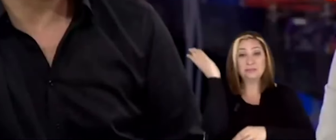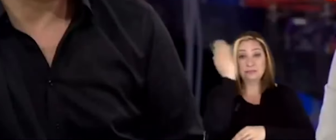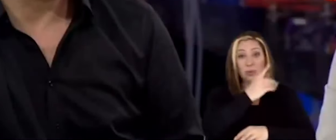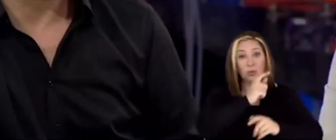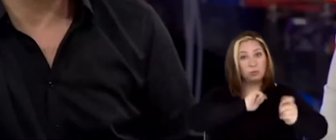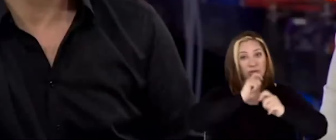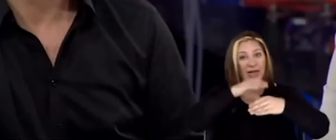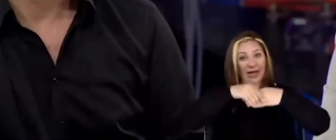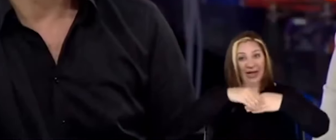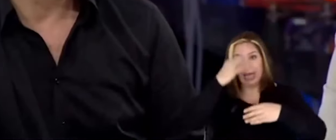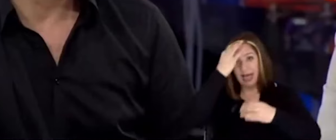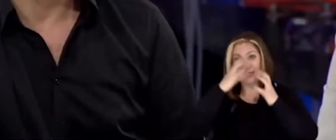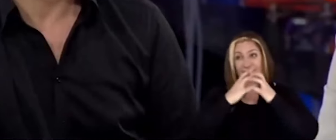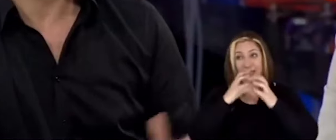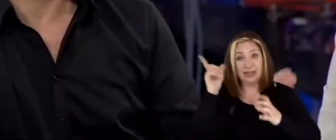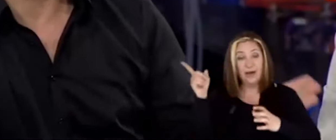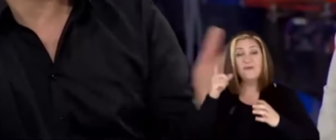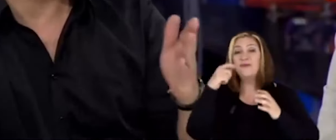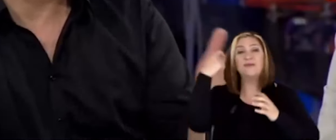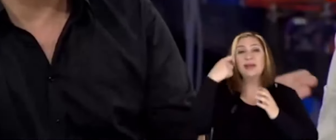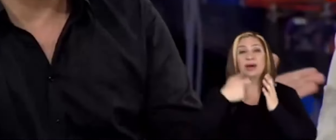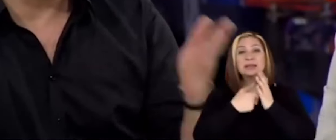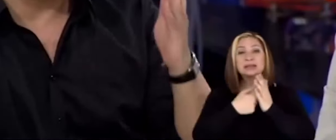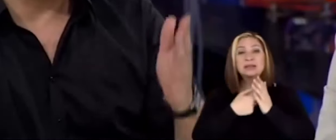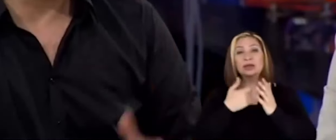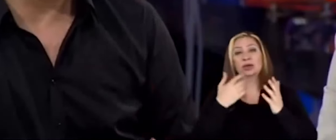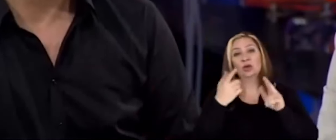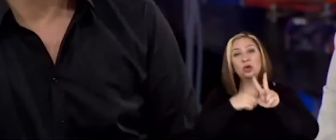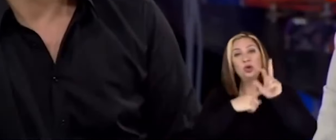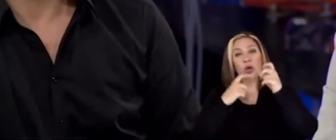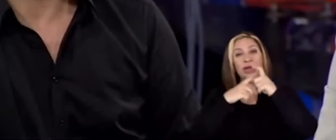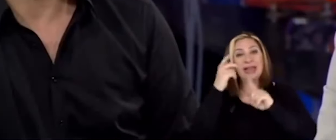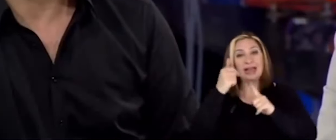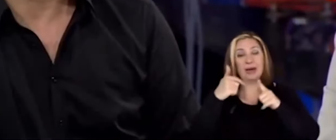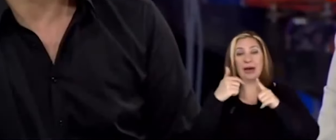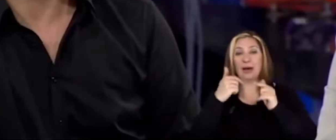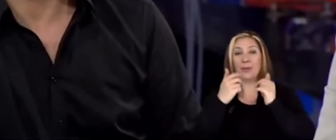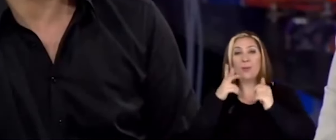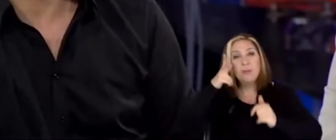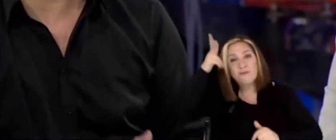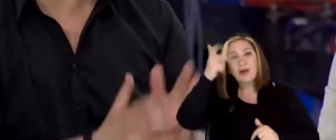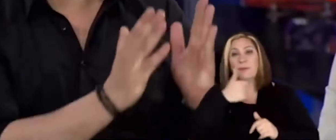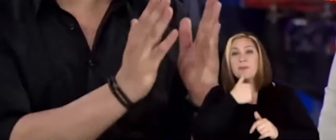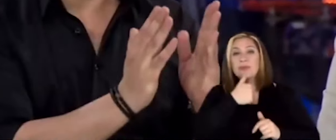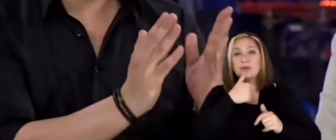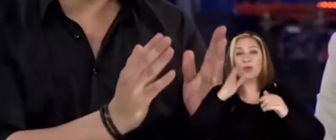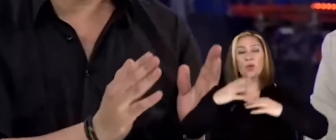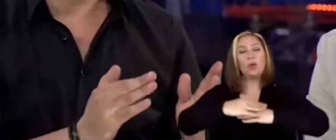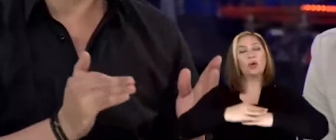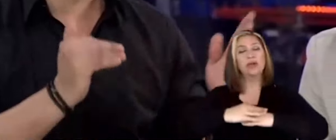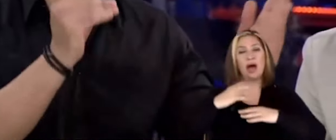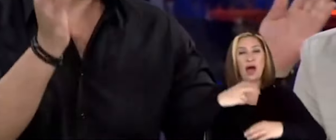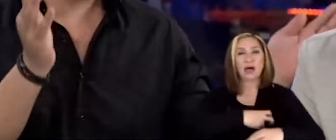ön görüşmesine Hindistan'a. Filmin adı Godfather ya da Yogi Fadıl. Bir güzel. Mafya babasının yogacısına aşık